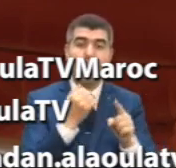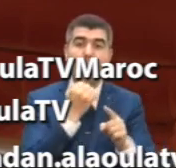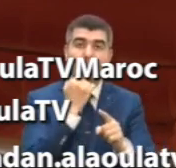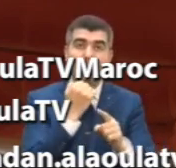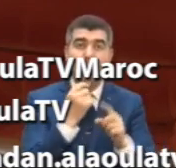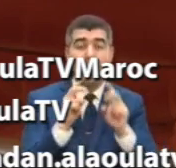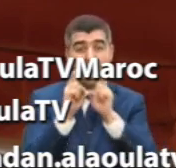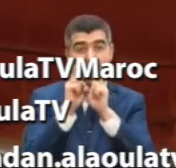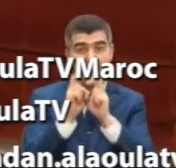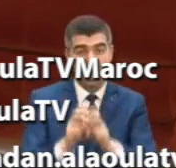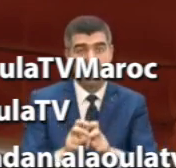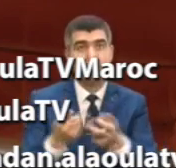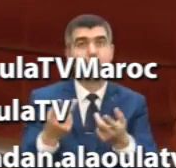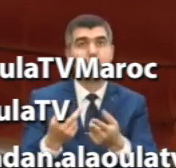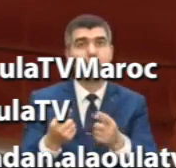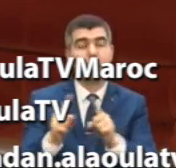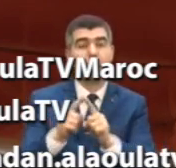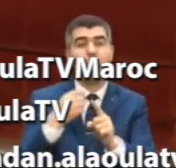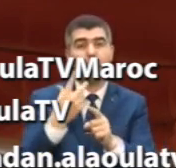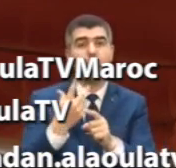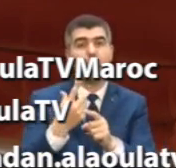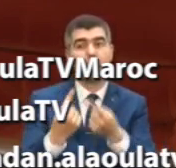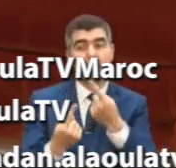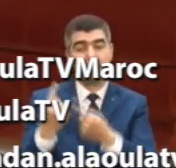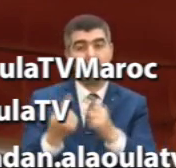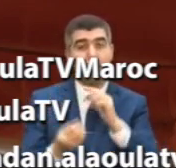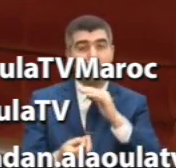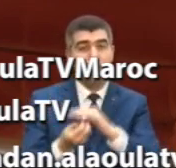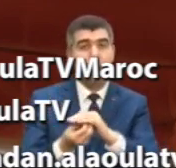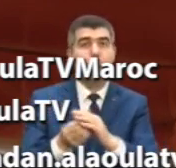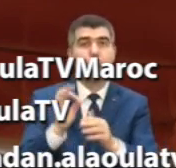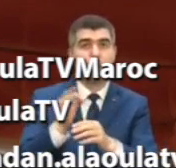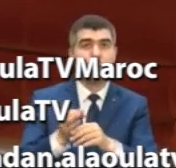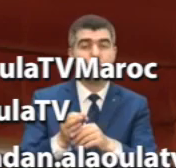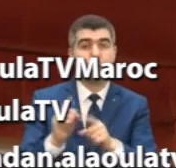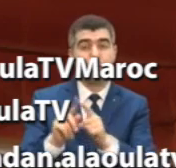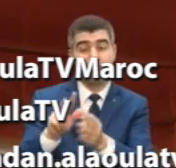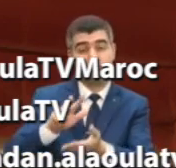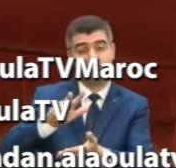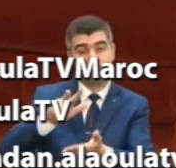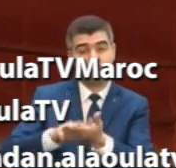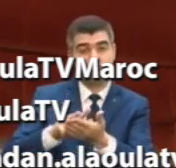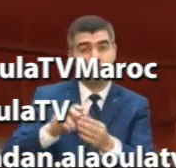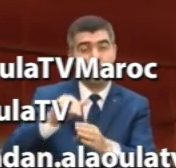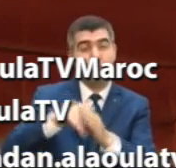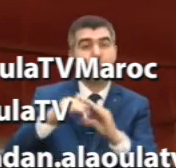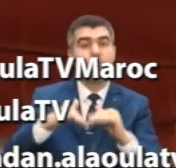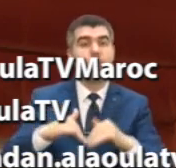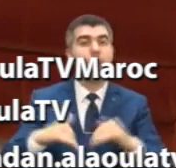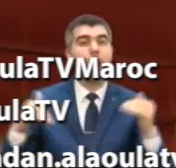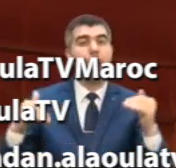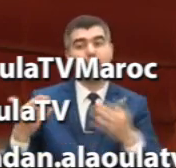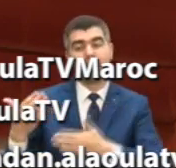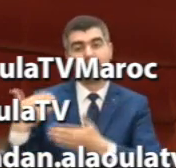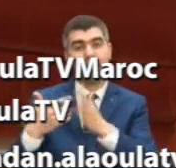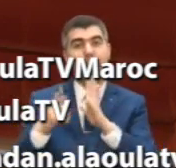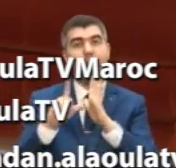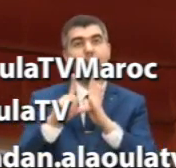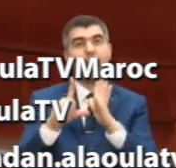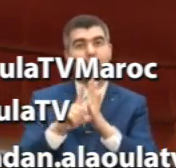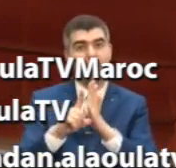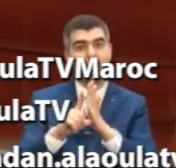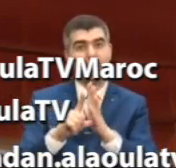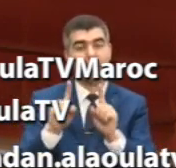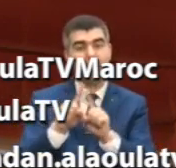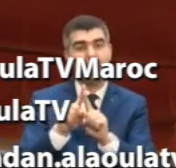حد كبير الحوافز ديال الفساد. المصادقة ديال هذه الغرفة المحترمة على القانون في الحق في الحصول